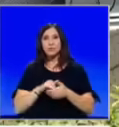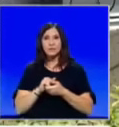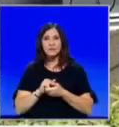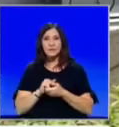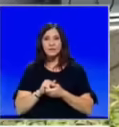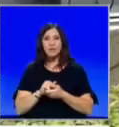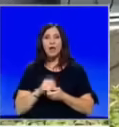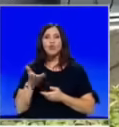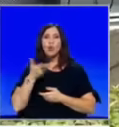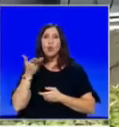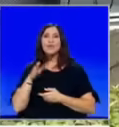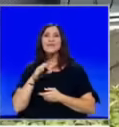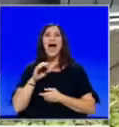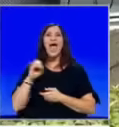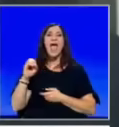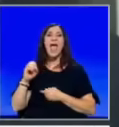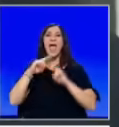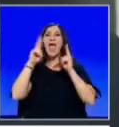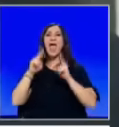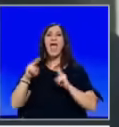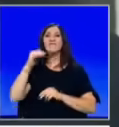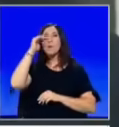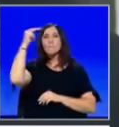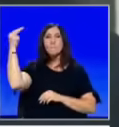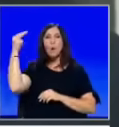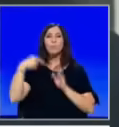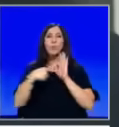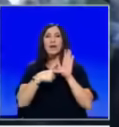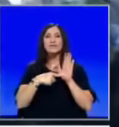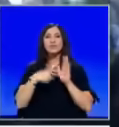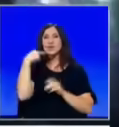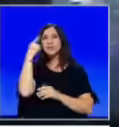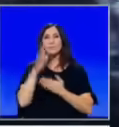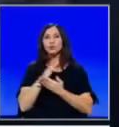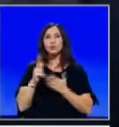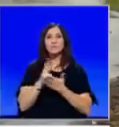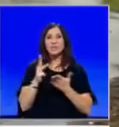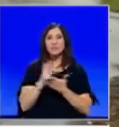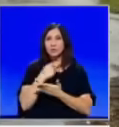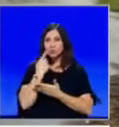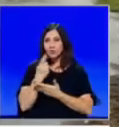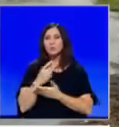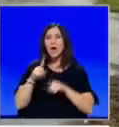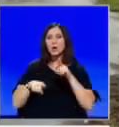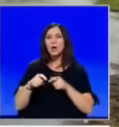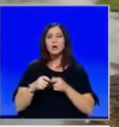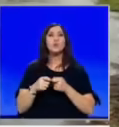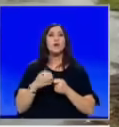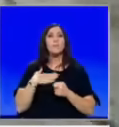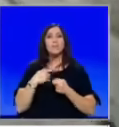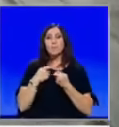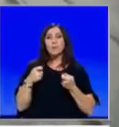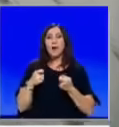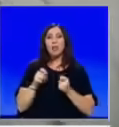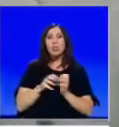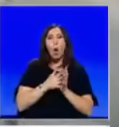организации. Доклади на Европол показва, че лица между 13 и 19 години регулярно са подложени на пропагандно облъчване чрез социалните